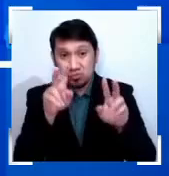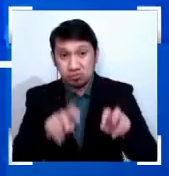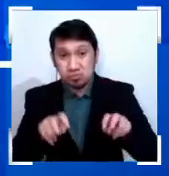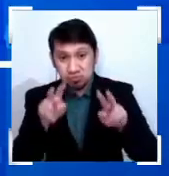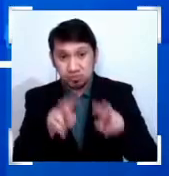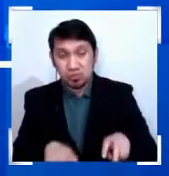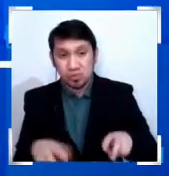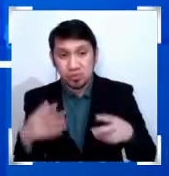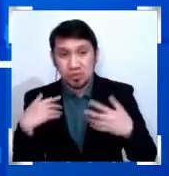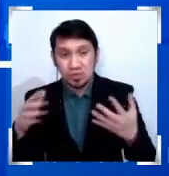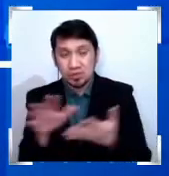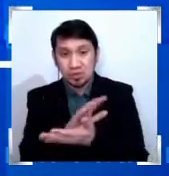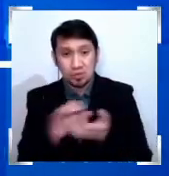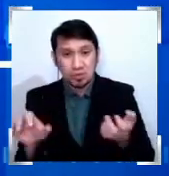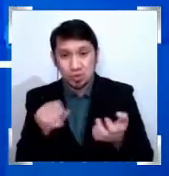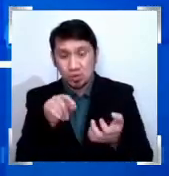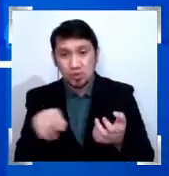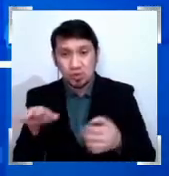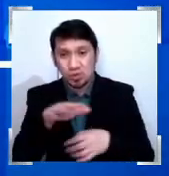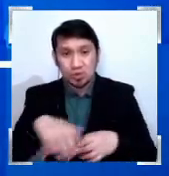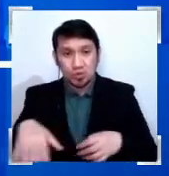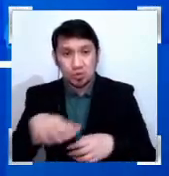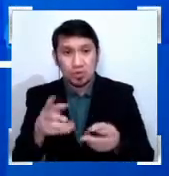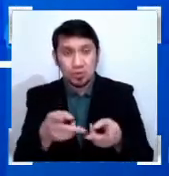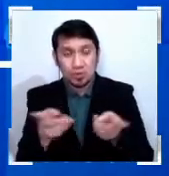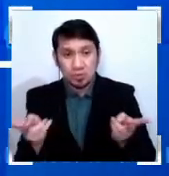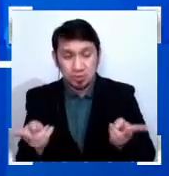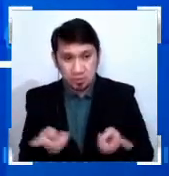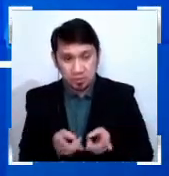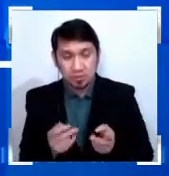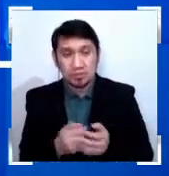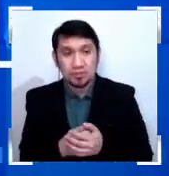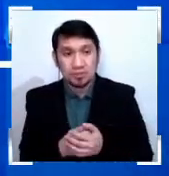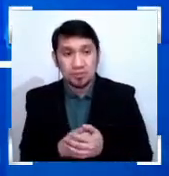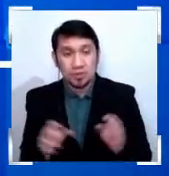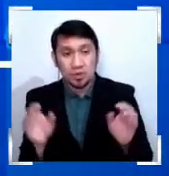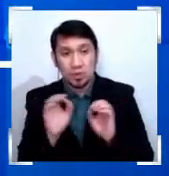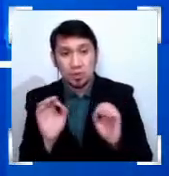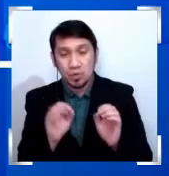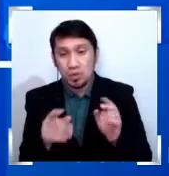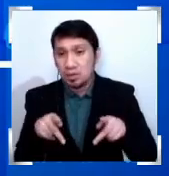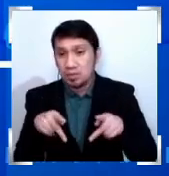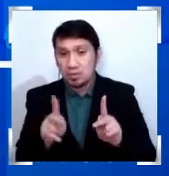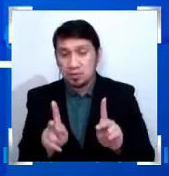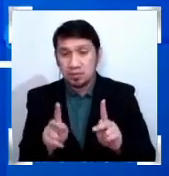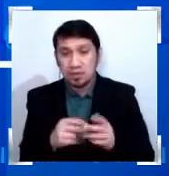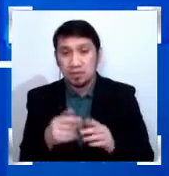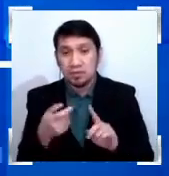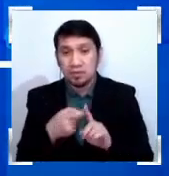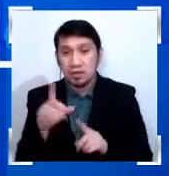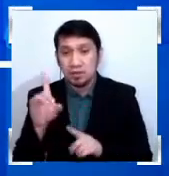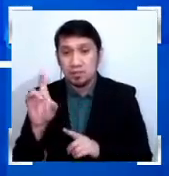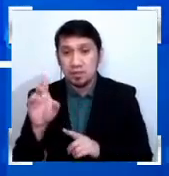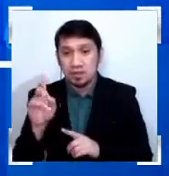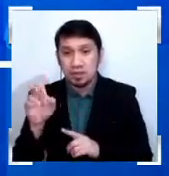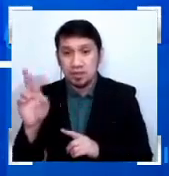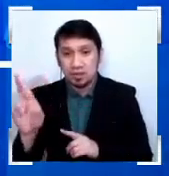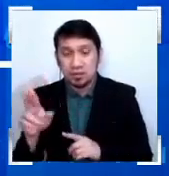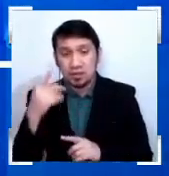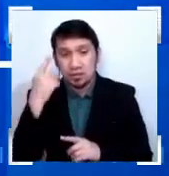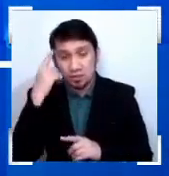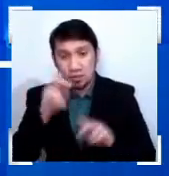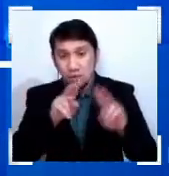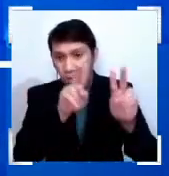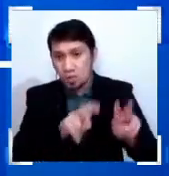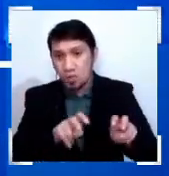sa Rodriguez. Ayon sa NBI Environmental Crime Division, wala itong permit mula sa DNR para sa mineral at quarry extraction